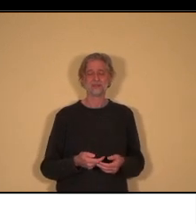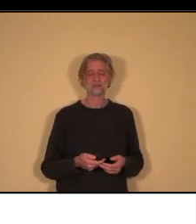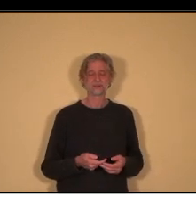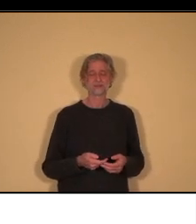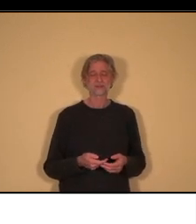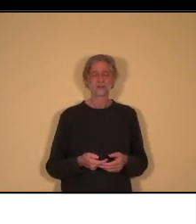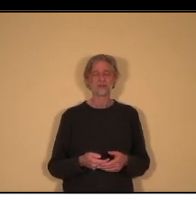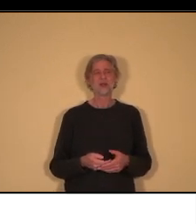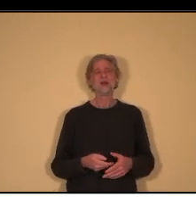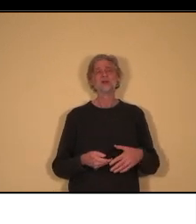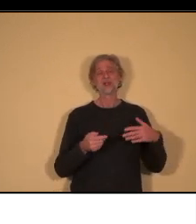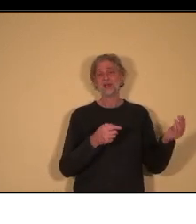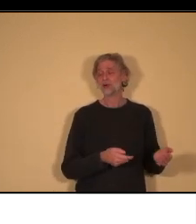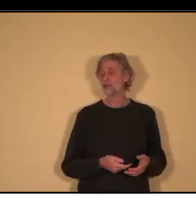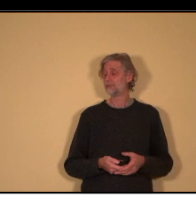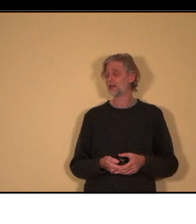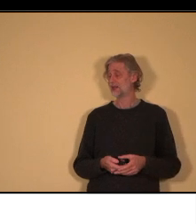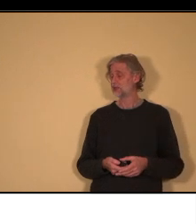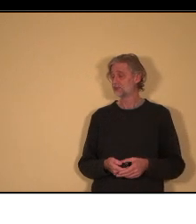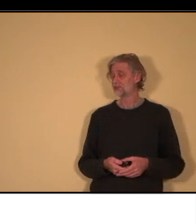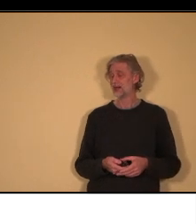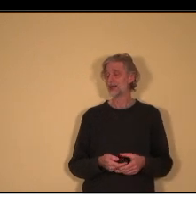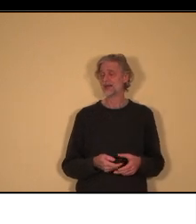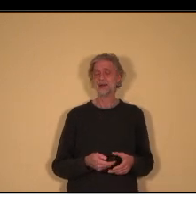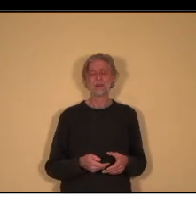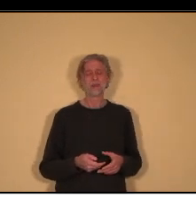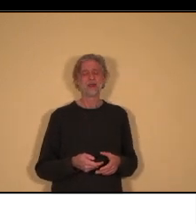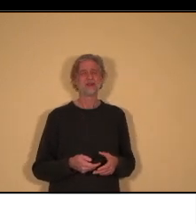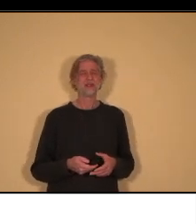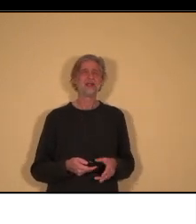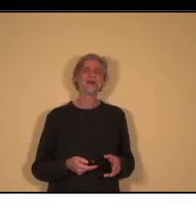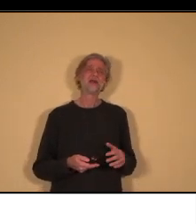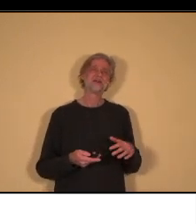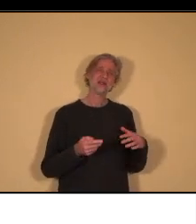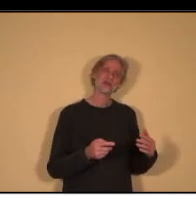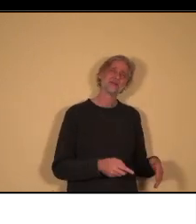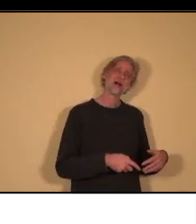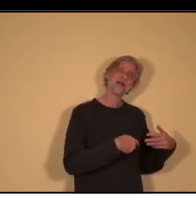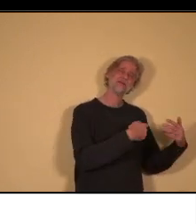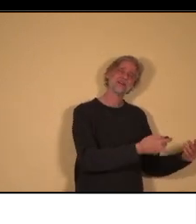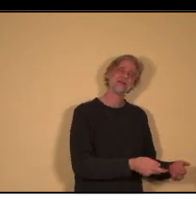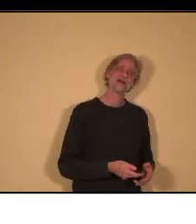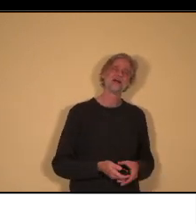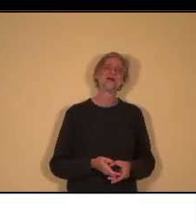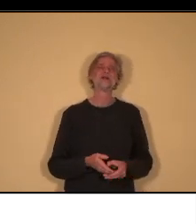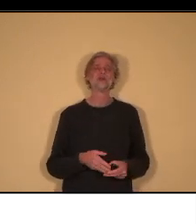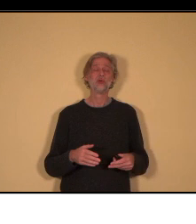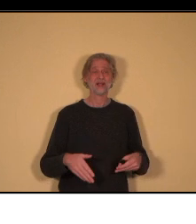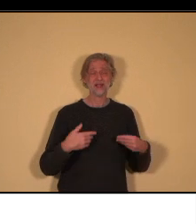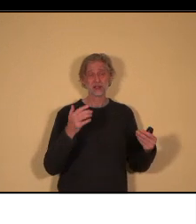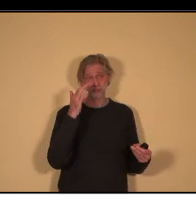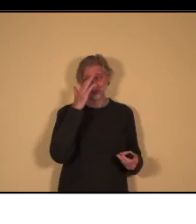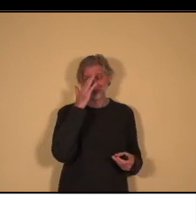Wirtschaftssystem. So, jetzt gehe ich noch auf ein paar technische Verfahren ein. Die CO2, was wir